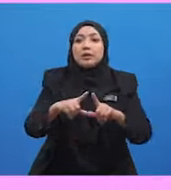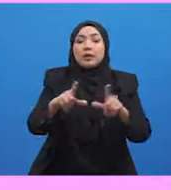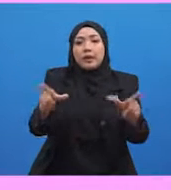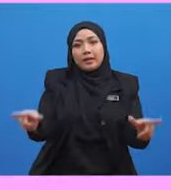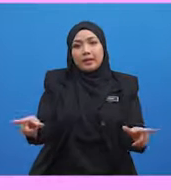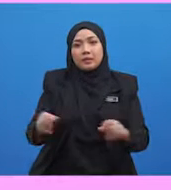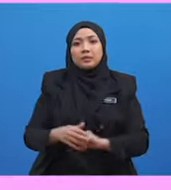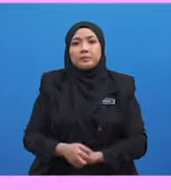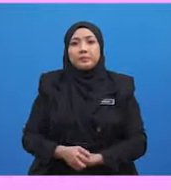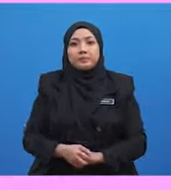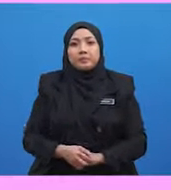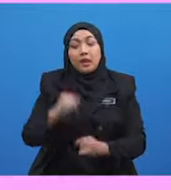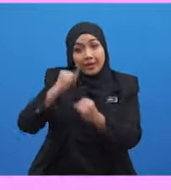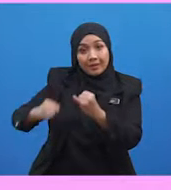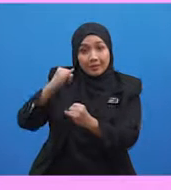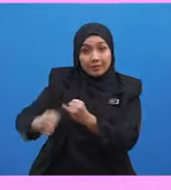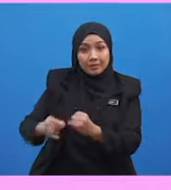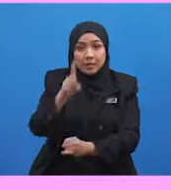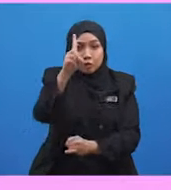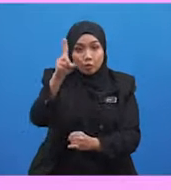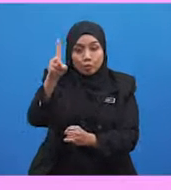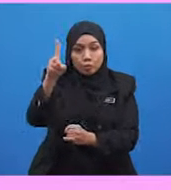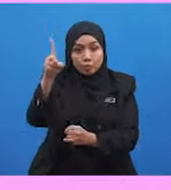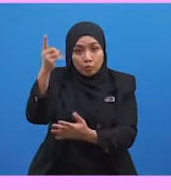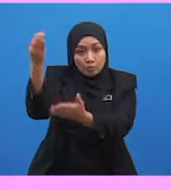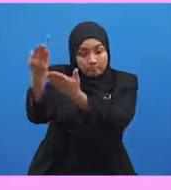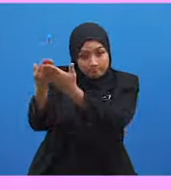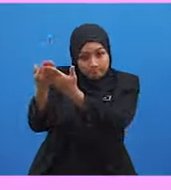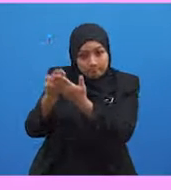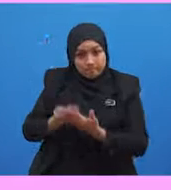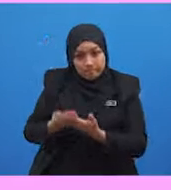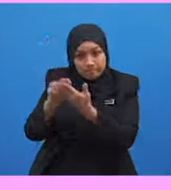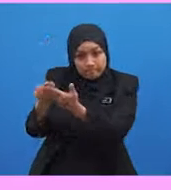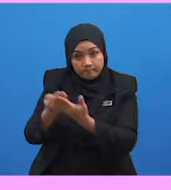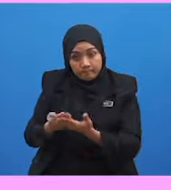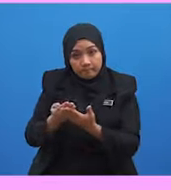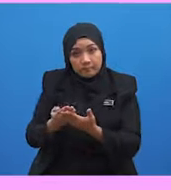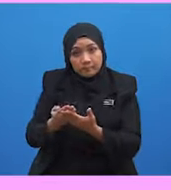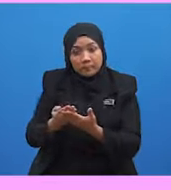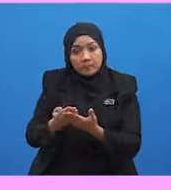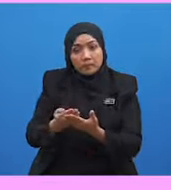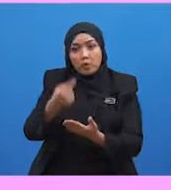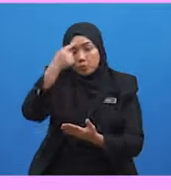pendapat majoriti akan dihasilkan untuk menyelesaikan masalah isu yang dihadapi.